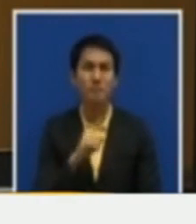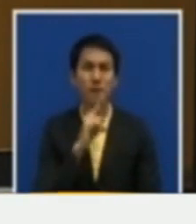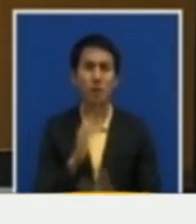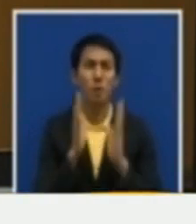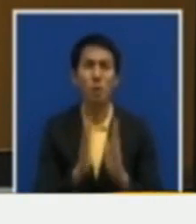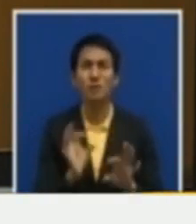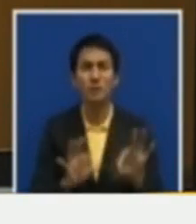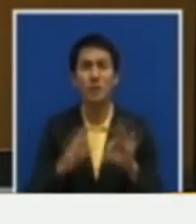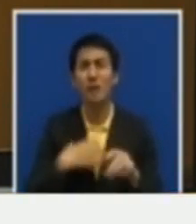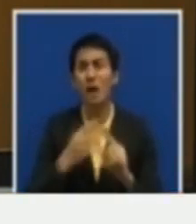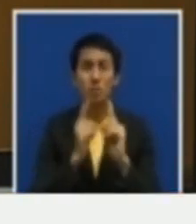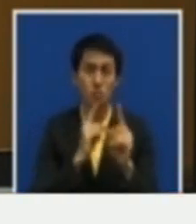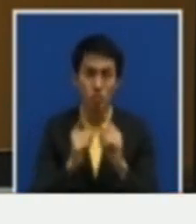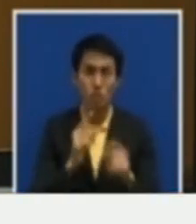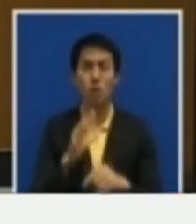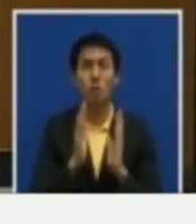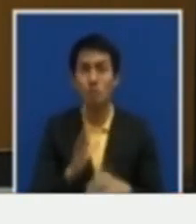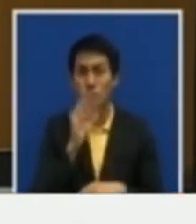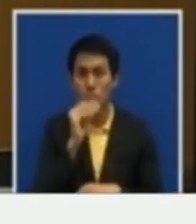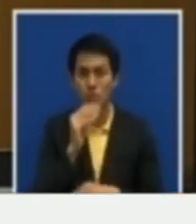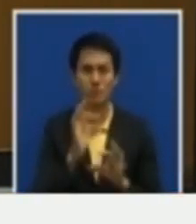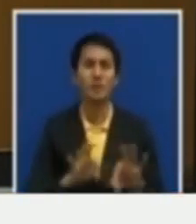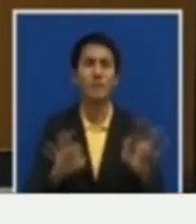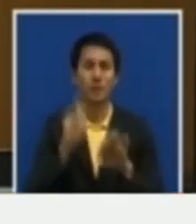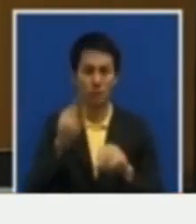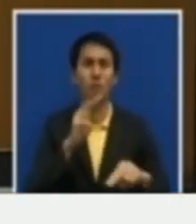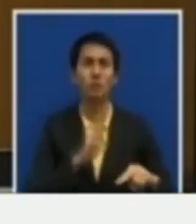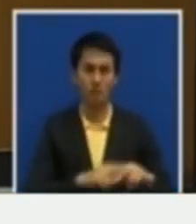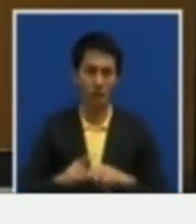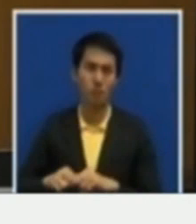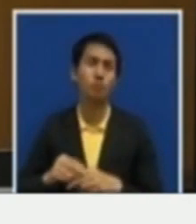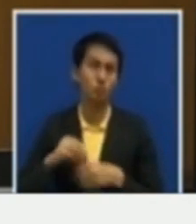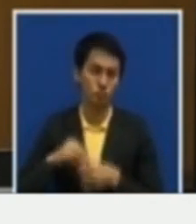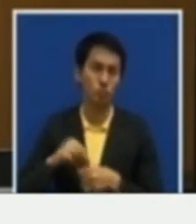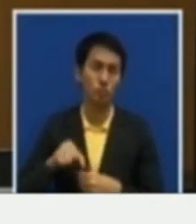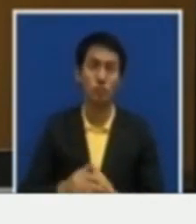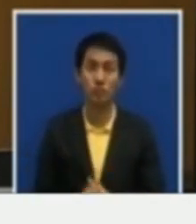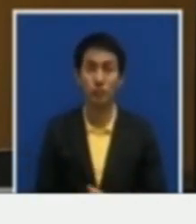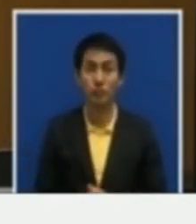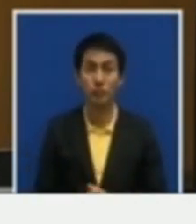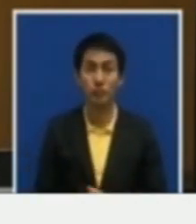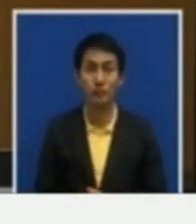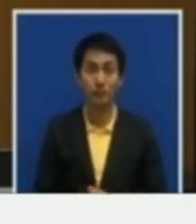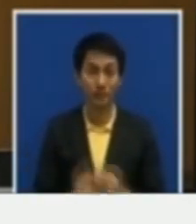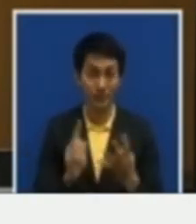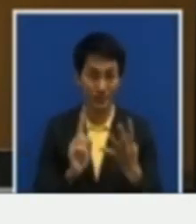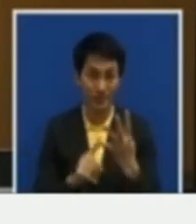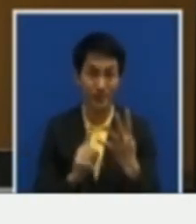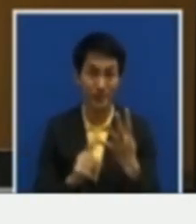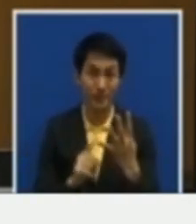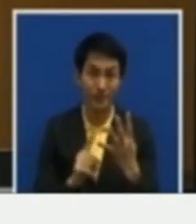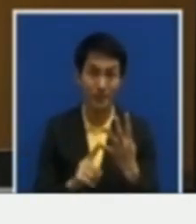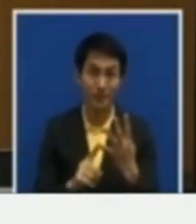อำนาจกับสภาล่างไปดูซิพวกสสเนี่ยมันมาหมกเม็ดอะไรหรือเปล่าพวกขี้โกงเข้ามาเพราะฉ